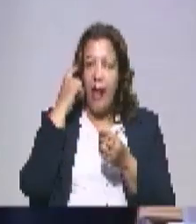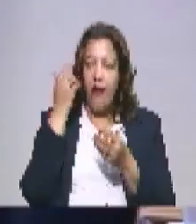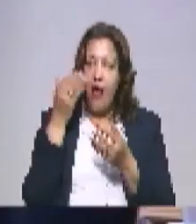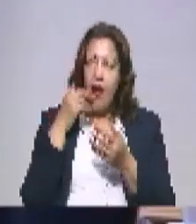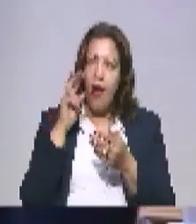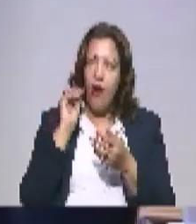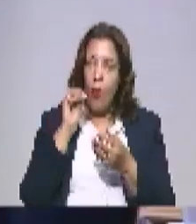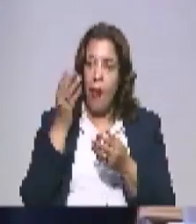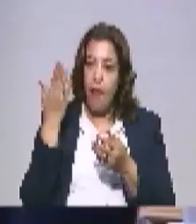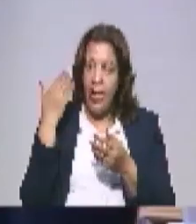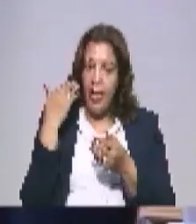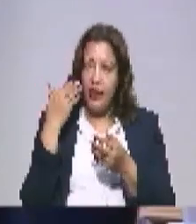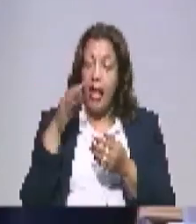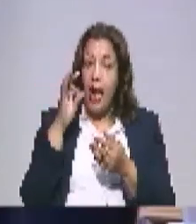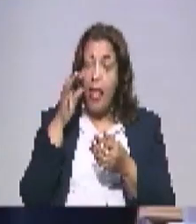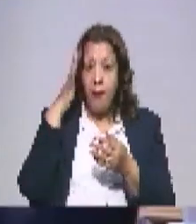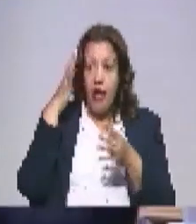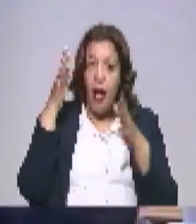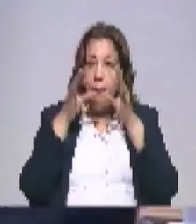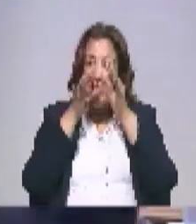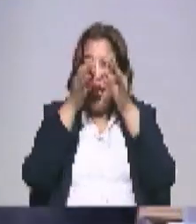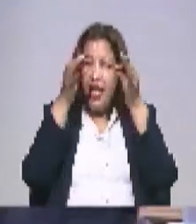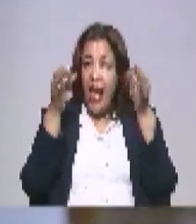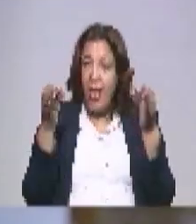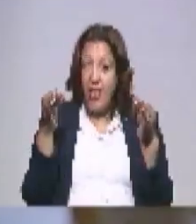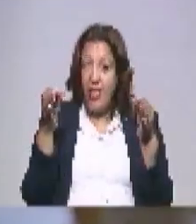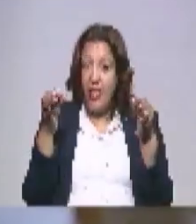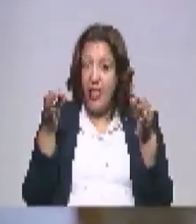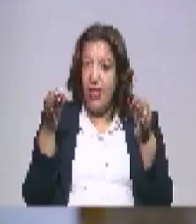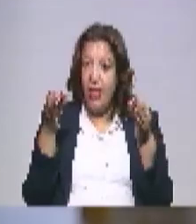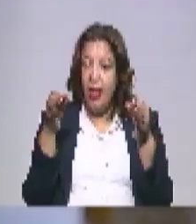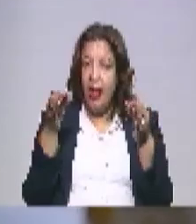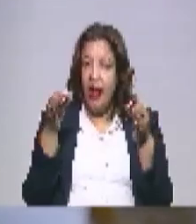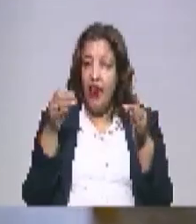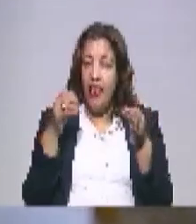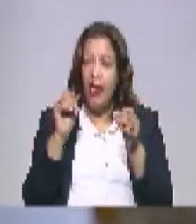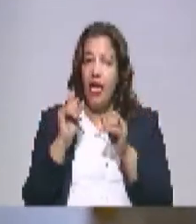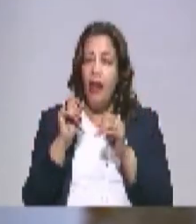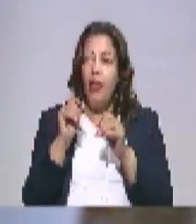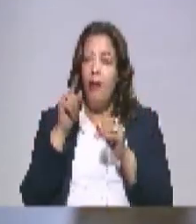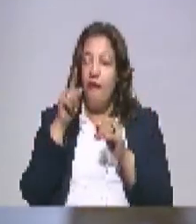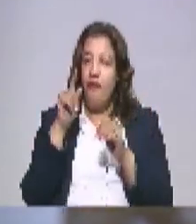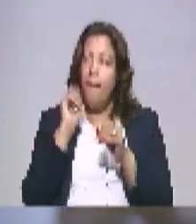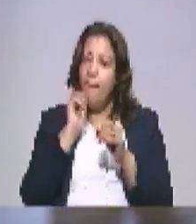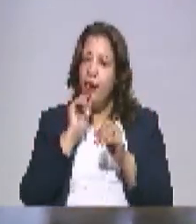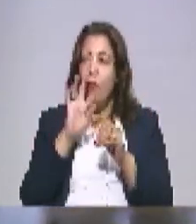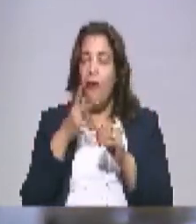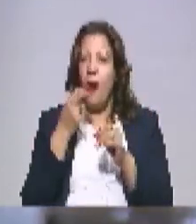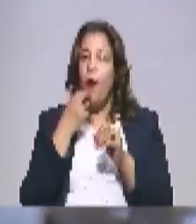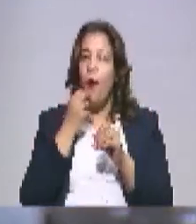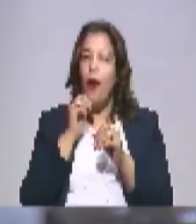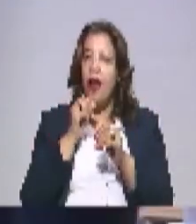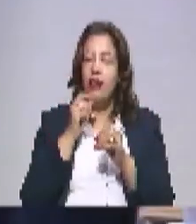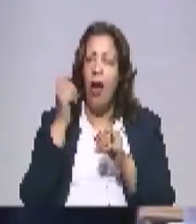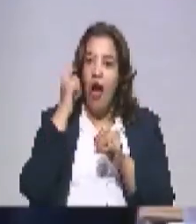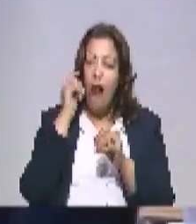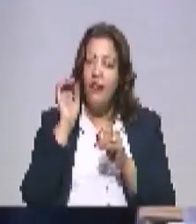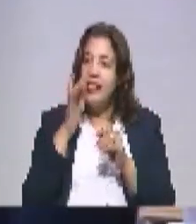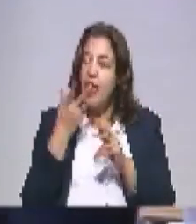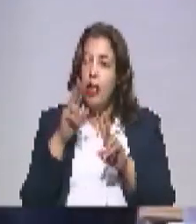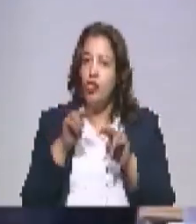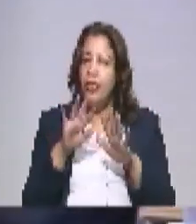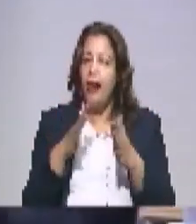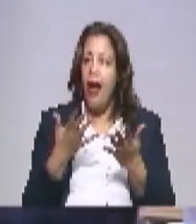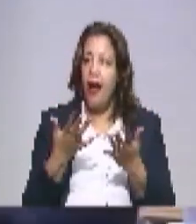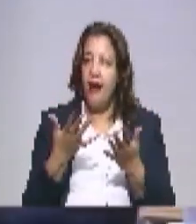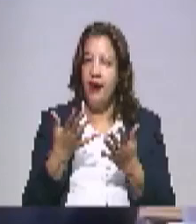كده، البتنجان برضو من ضمن الحاجات اللي فيها مذكر ومؤنث وفيها يعني